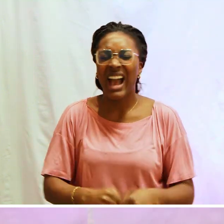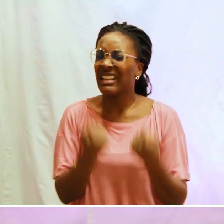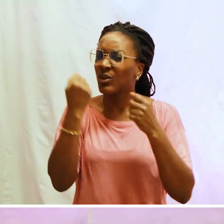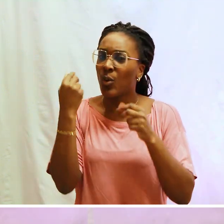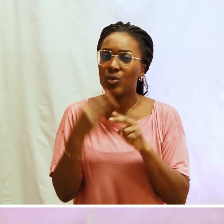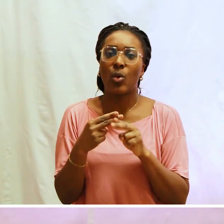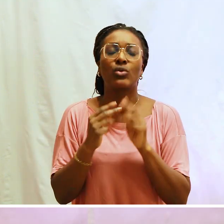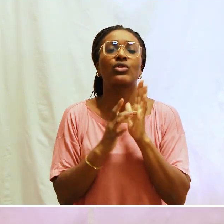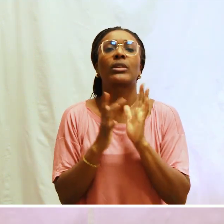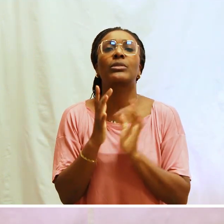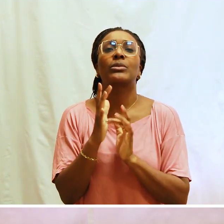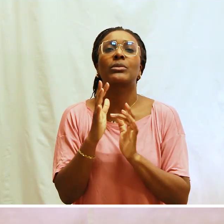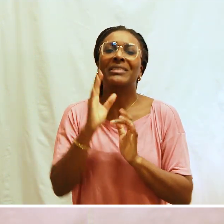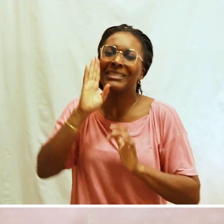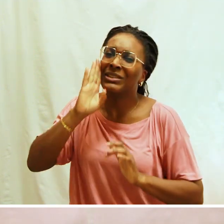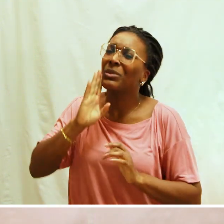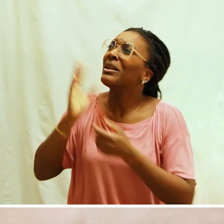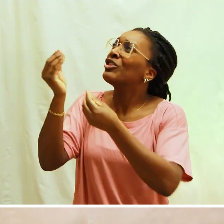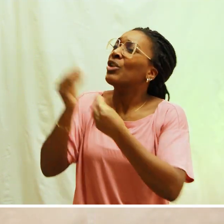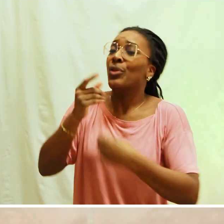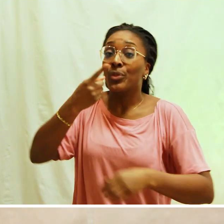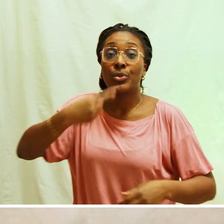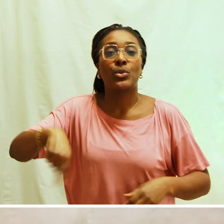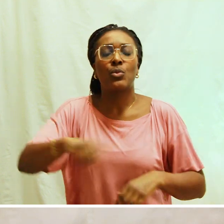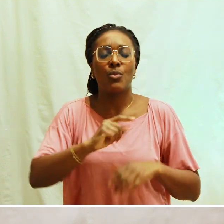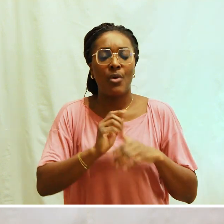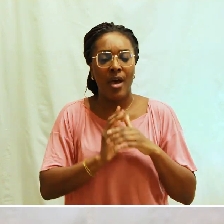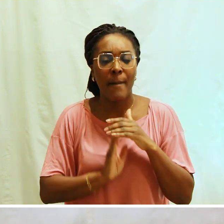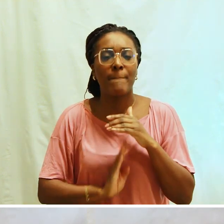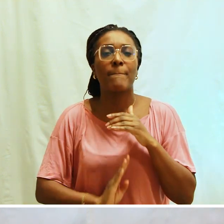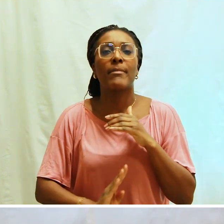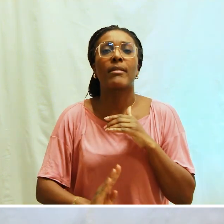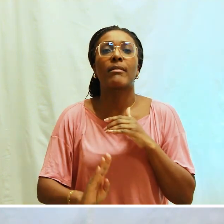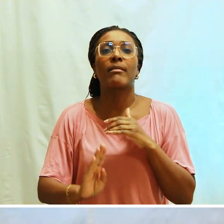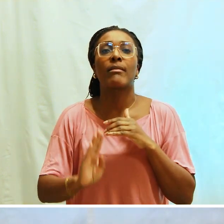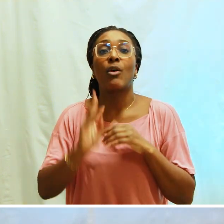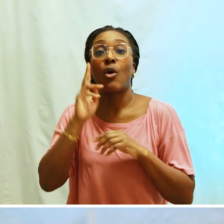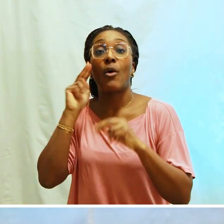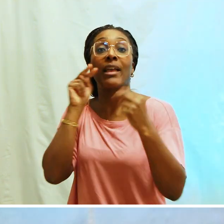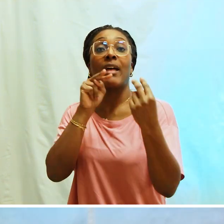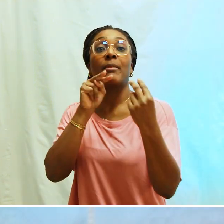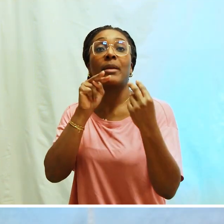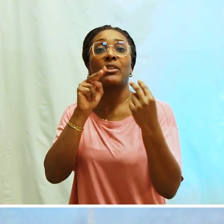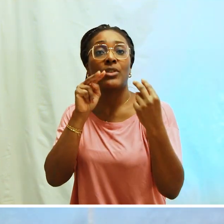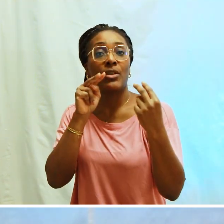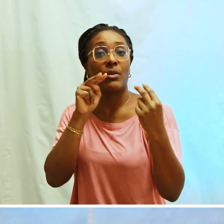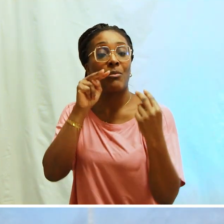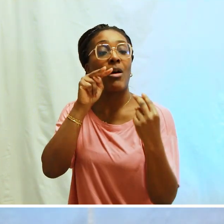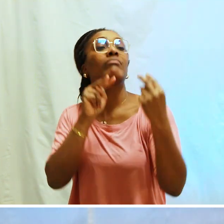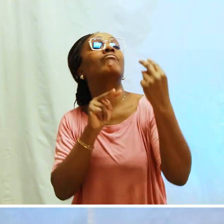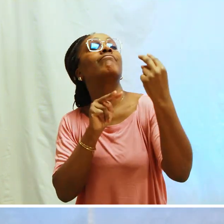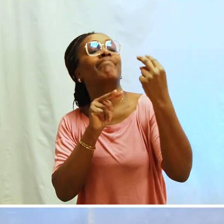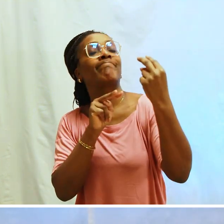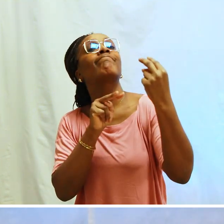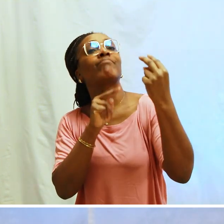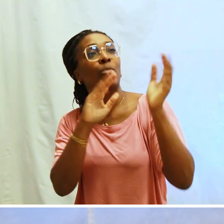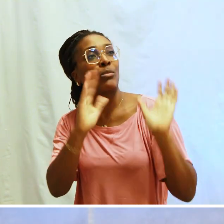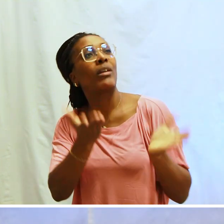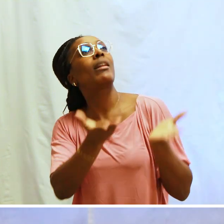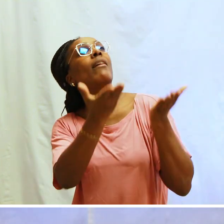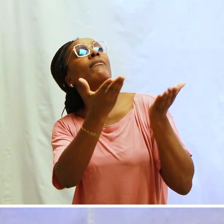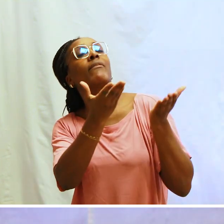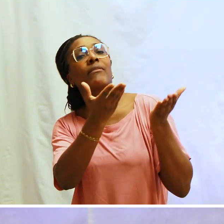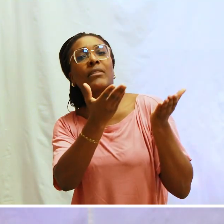Jésus. Donne-nous d'être humbles, Seigneur, et de regarder les autres comme supérieurs à nous-mêmes. Nous bénissons nos frères, nos